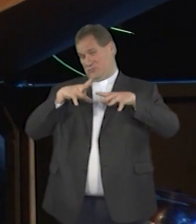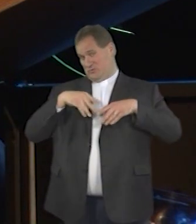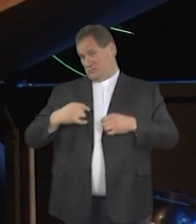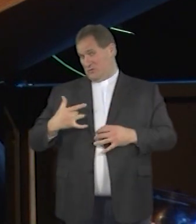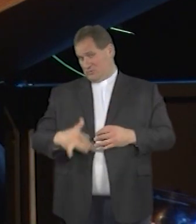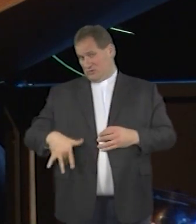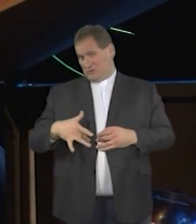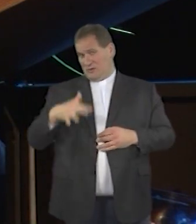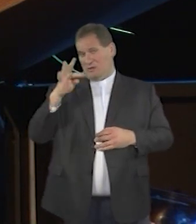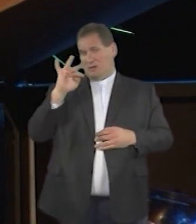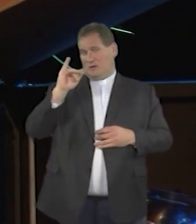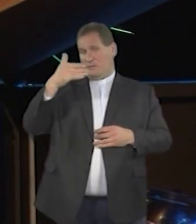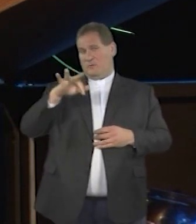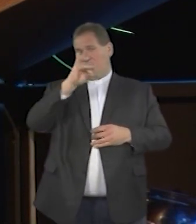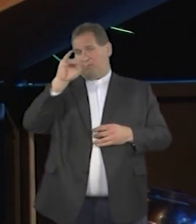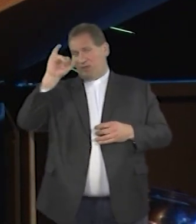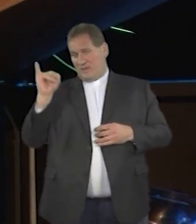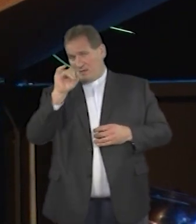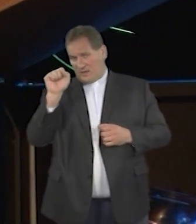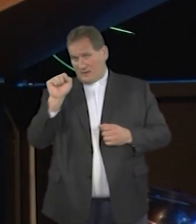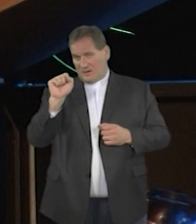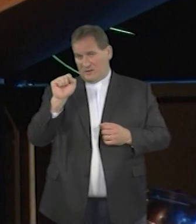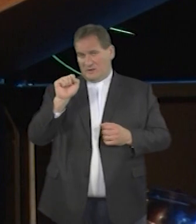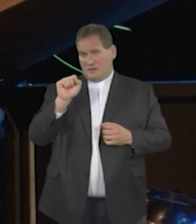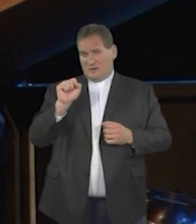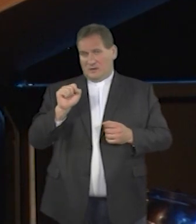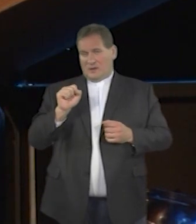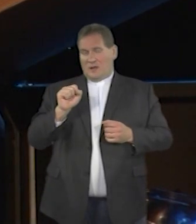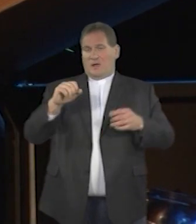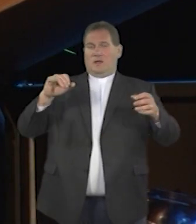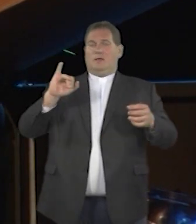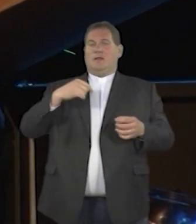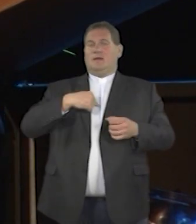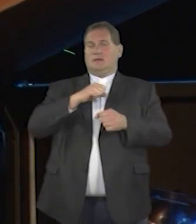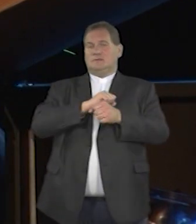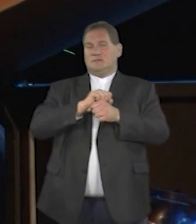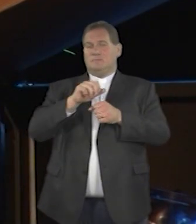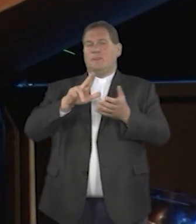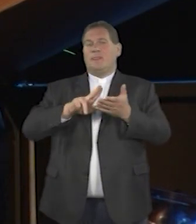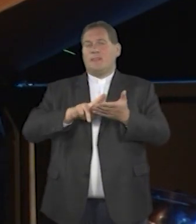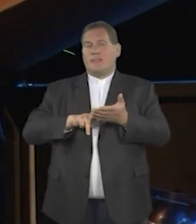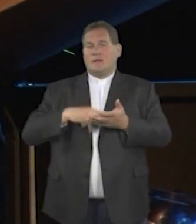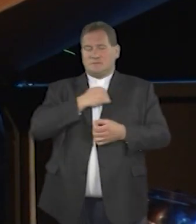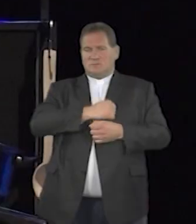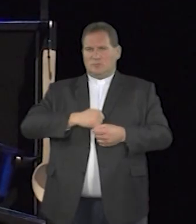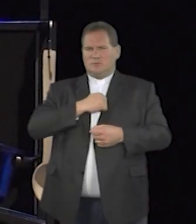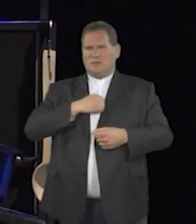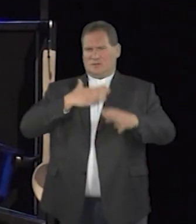księcia Timofieja? We mnie lek na smutki, na radość nadzieja.